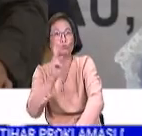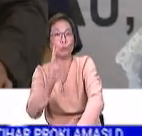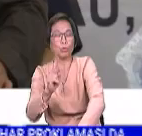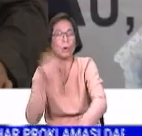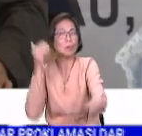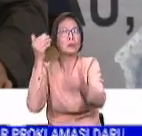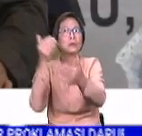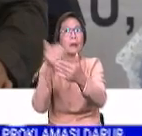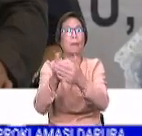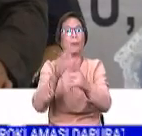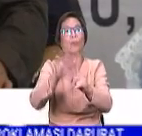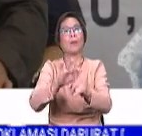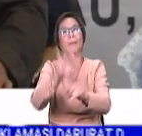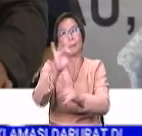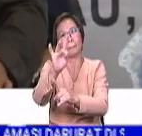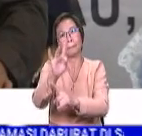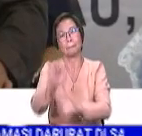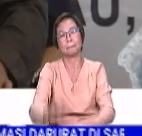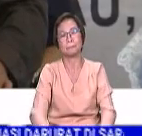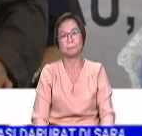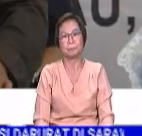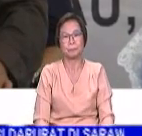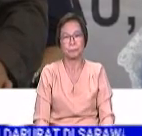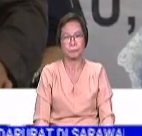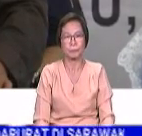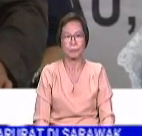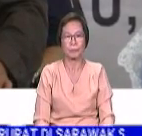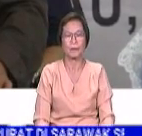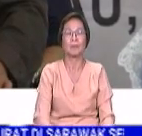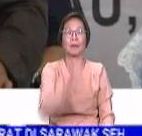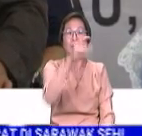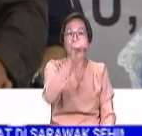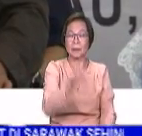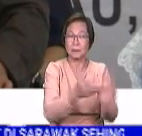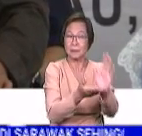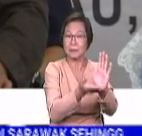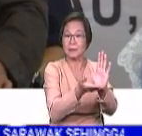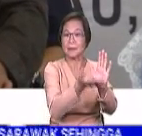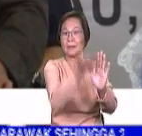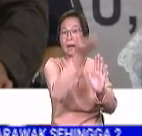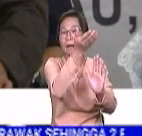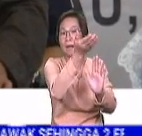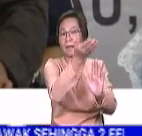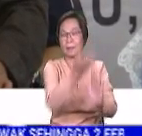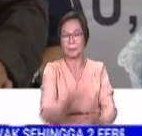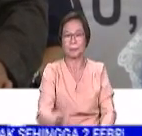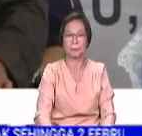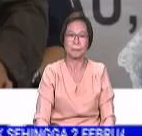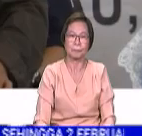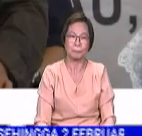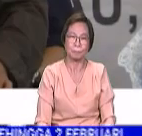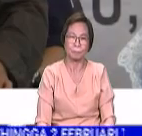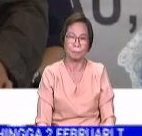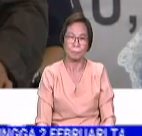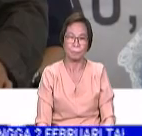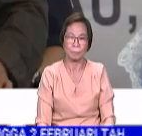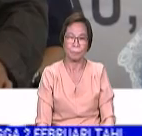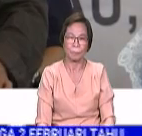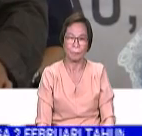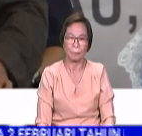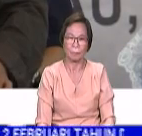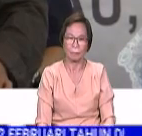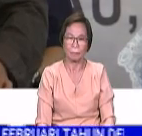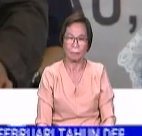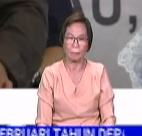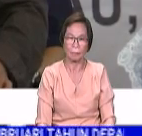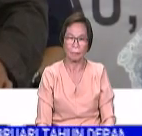menjelang ogos ini sebenarnya Tapi cash yang ada jalan setinggi 1 a&g tinggi